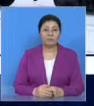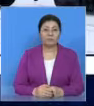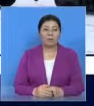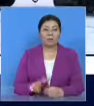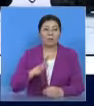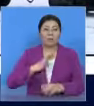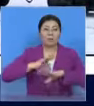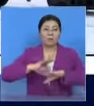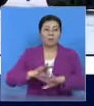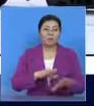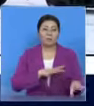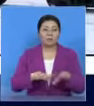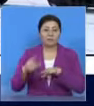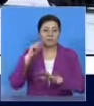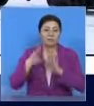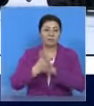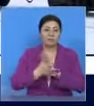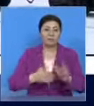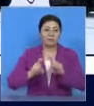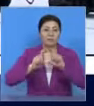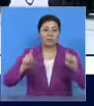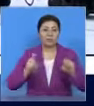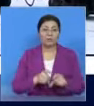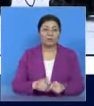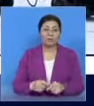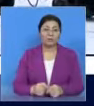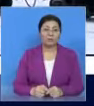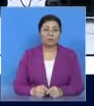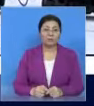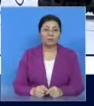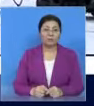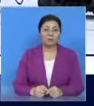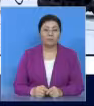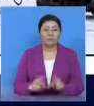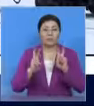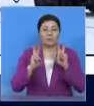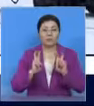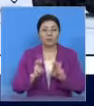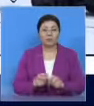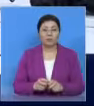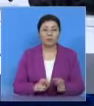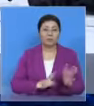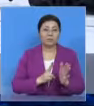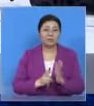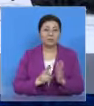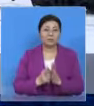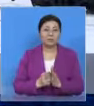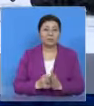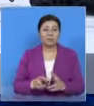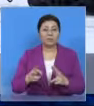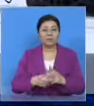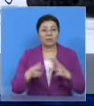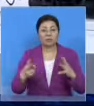Также были проведены разъяснительные работы в средних школах, ЖД организациях на тему железная дорога, зона